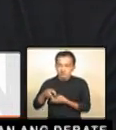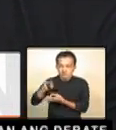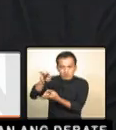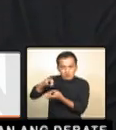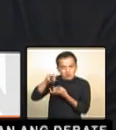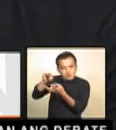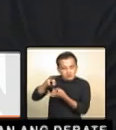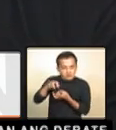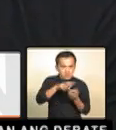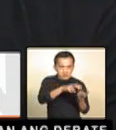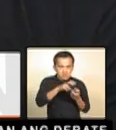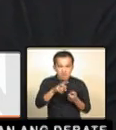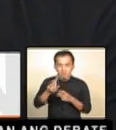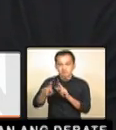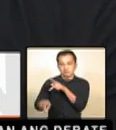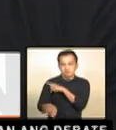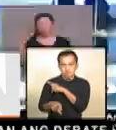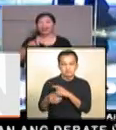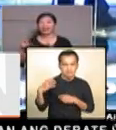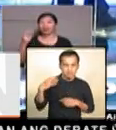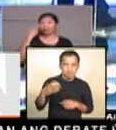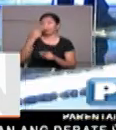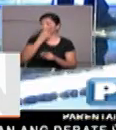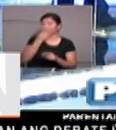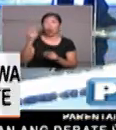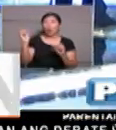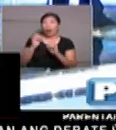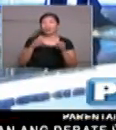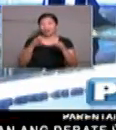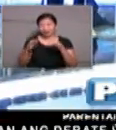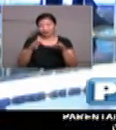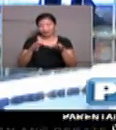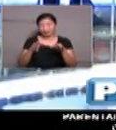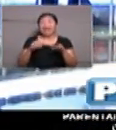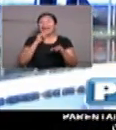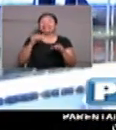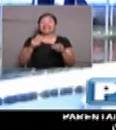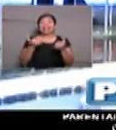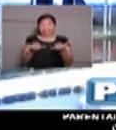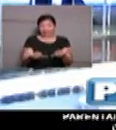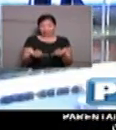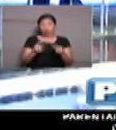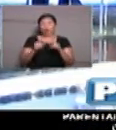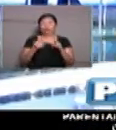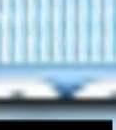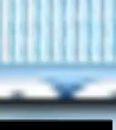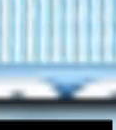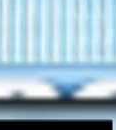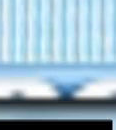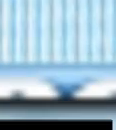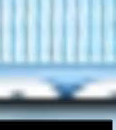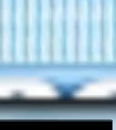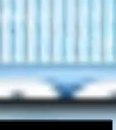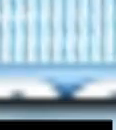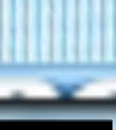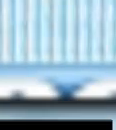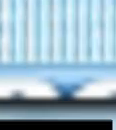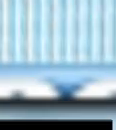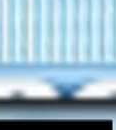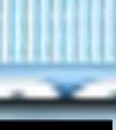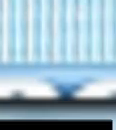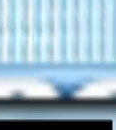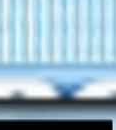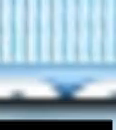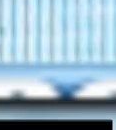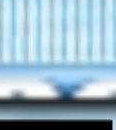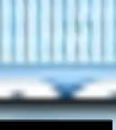the characteristic or personality of that candidate. Ito ang unang pagkakataon sa kasaysayan ng Pilipinas na nagkaroon ng sign language